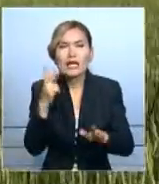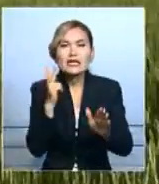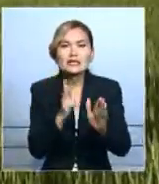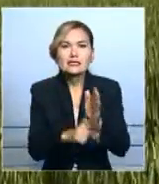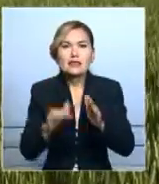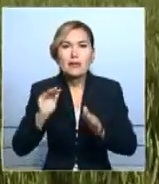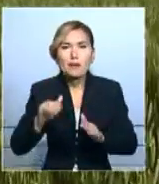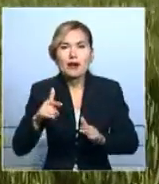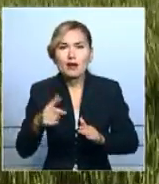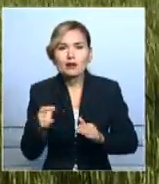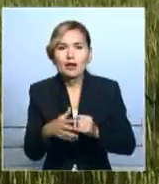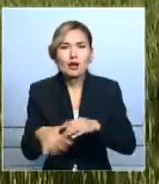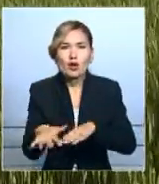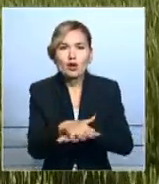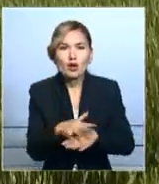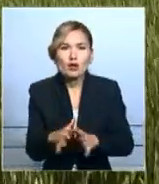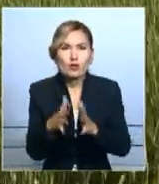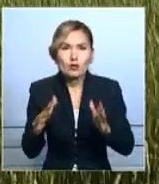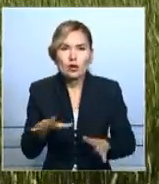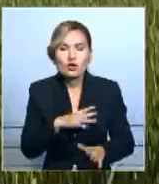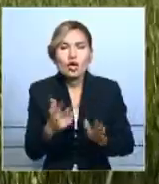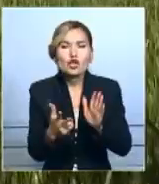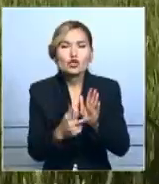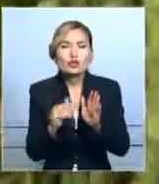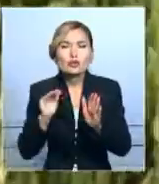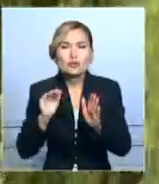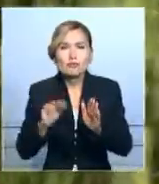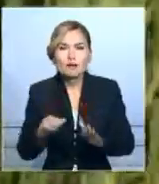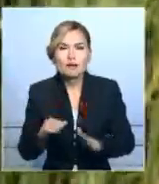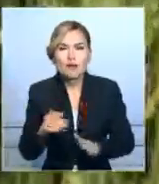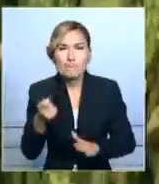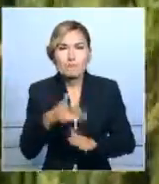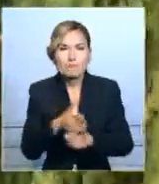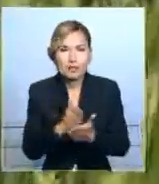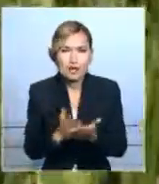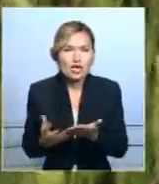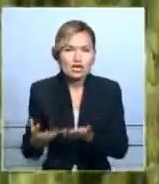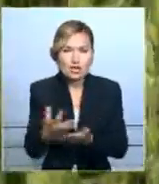Өңір диқандары биыл 800 мың тонна бидай жинаймыз деп жоспарлап отыр.